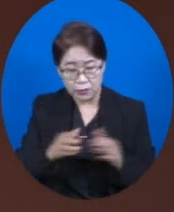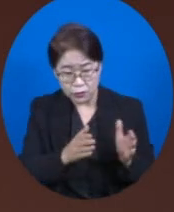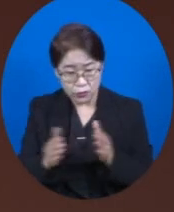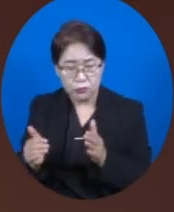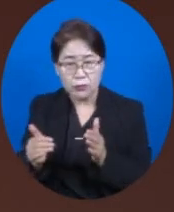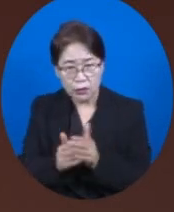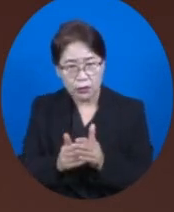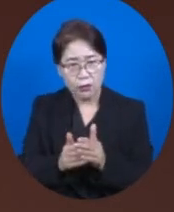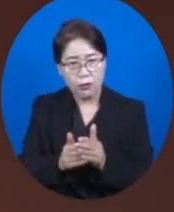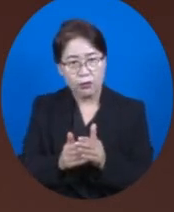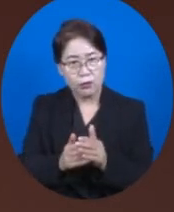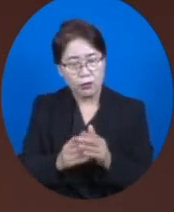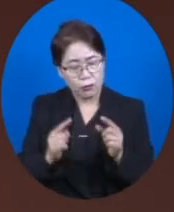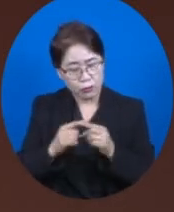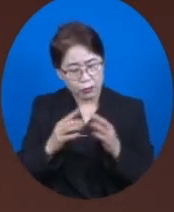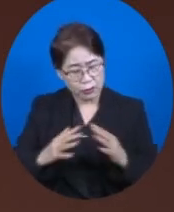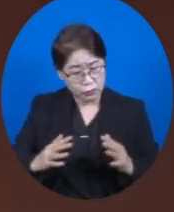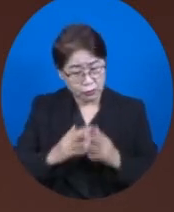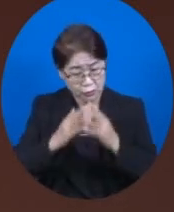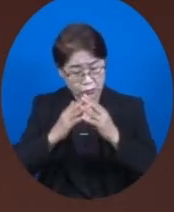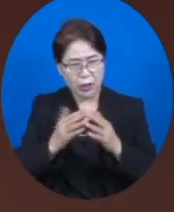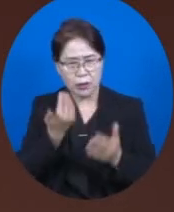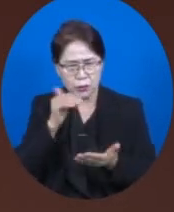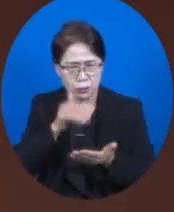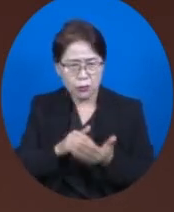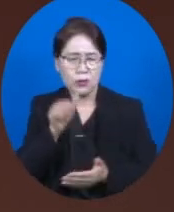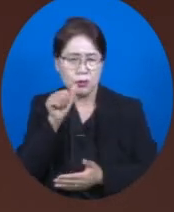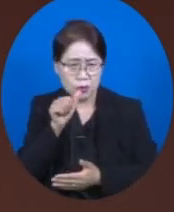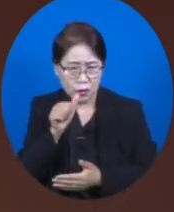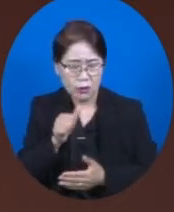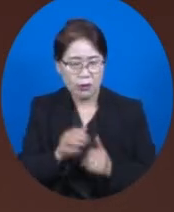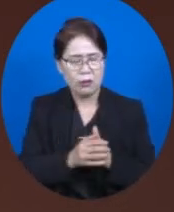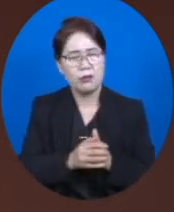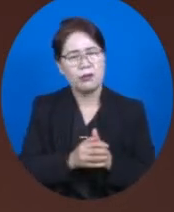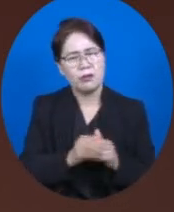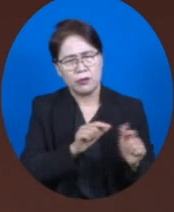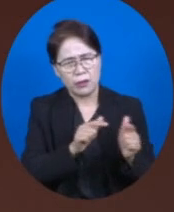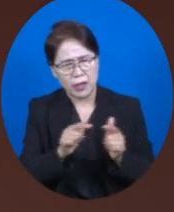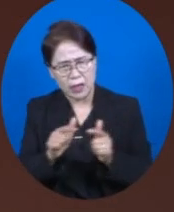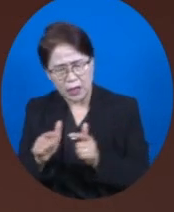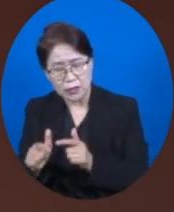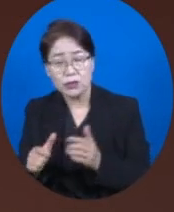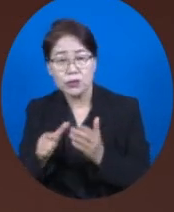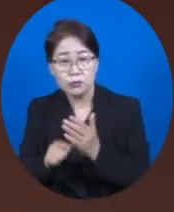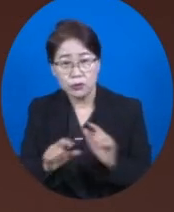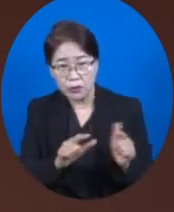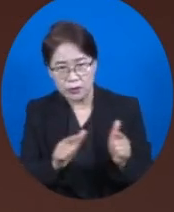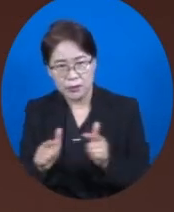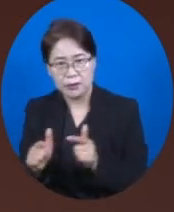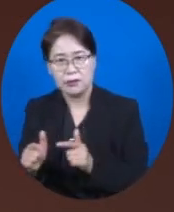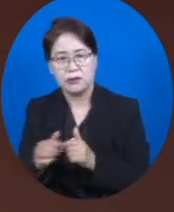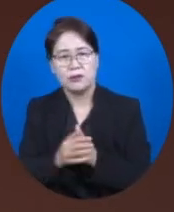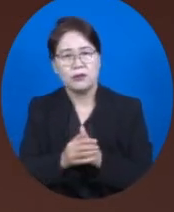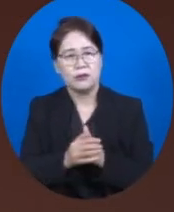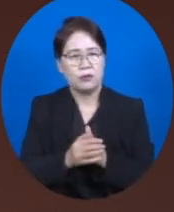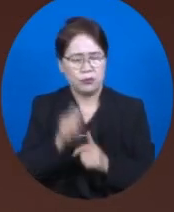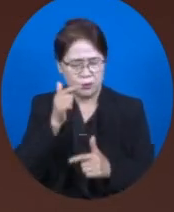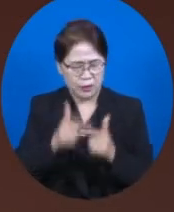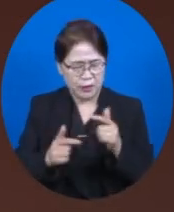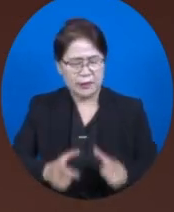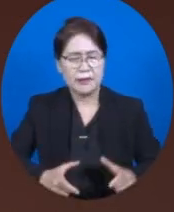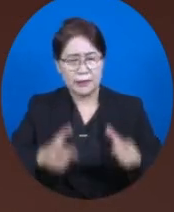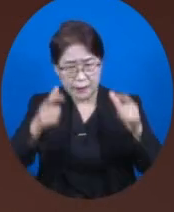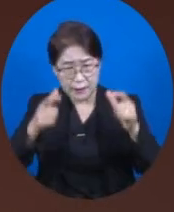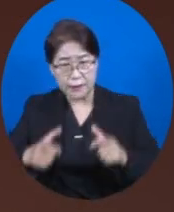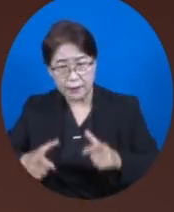성전을 짓는데 필요한 돌과 철과 청동 그리고 백향목